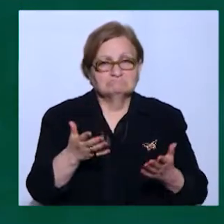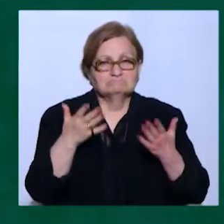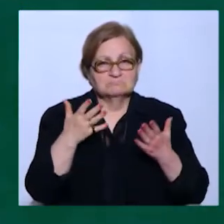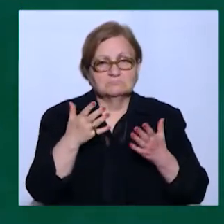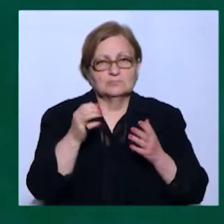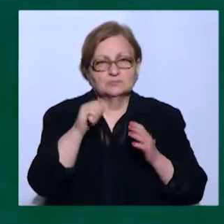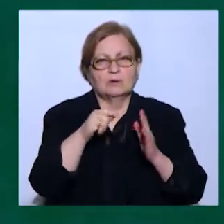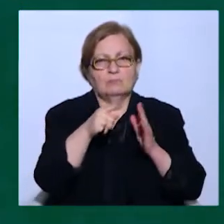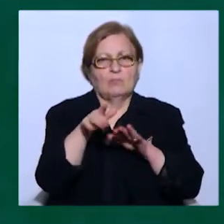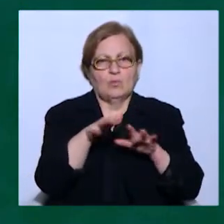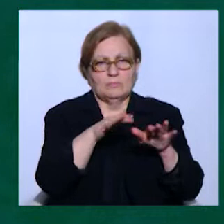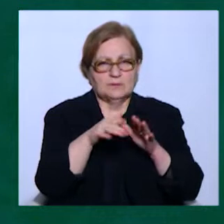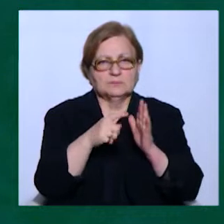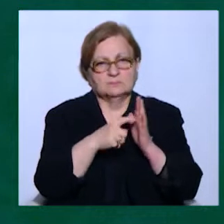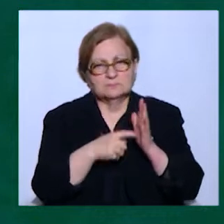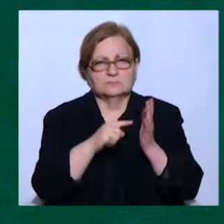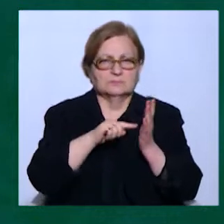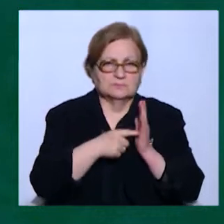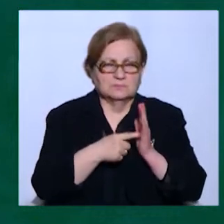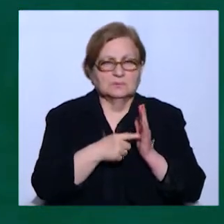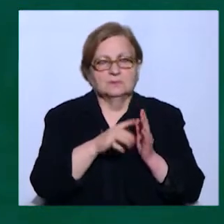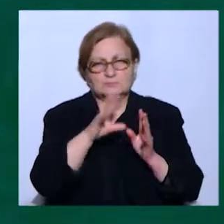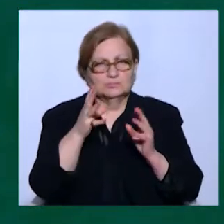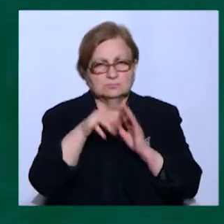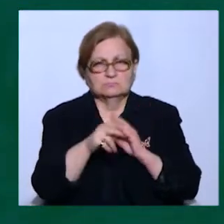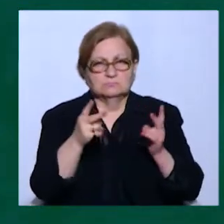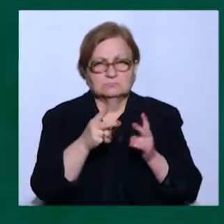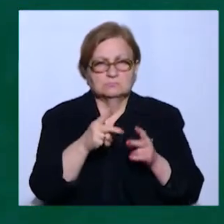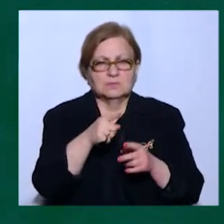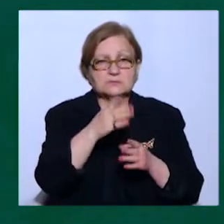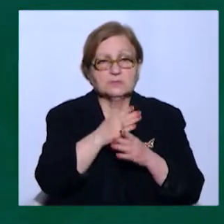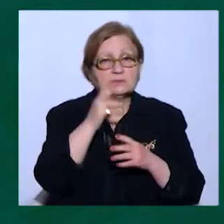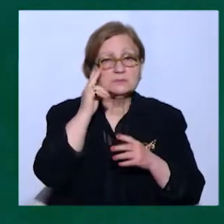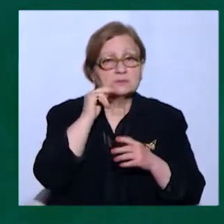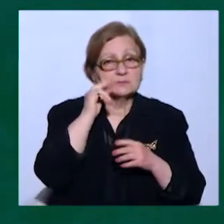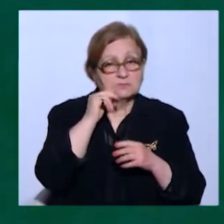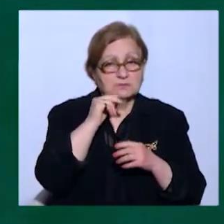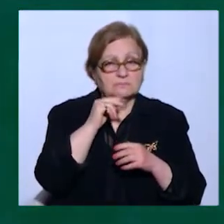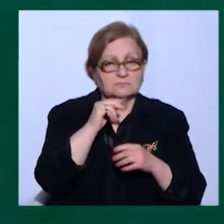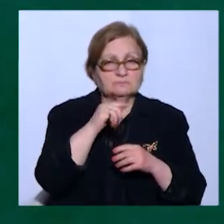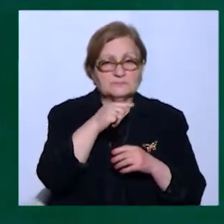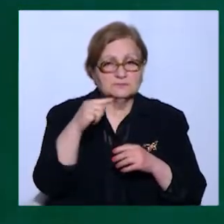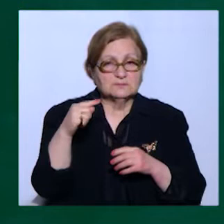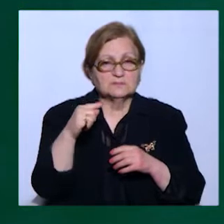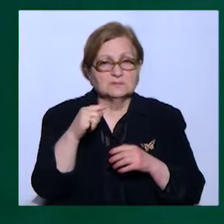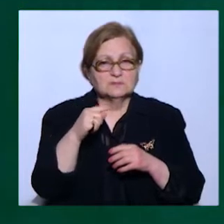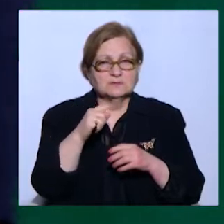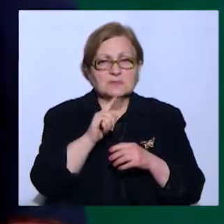მოქმედებები გვჭირდება, იმიტომ რომ წილადი მე უკვე ძალიან კარგად ვიცი, რომ ეს არის რიცხვი, რომელიც